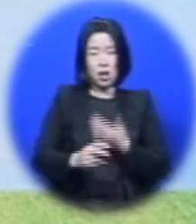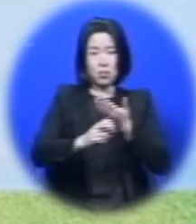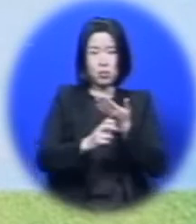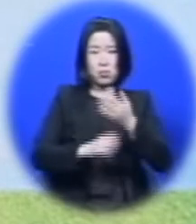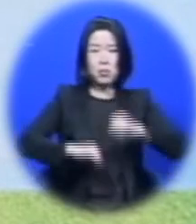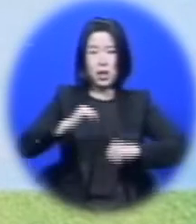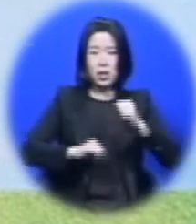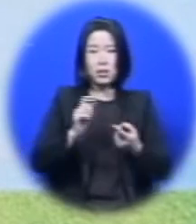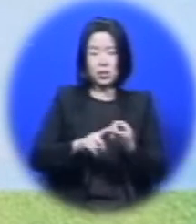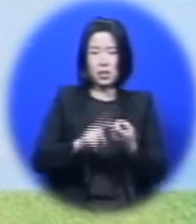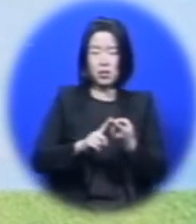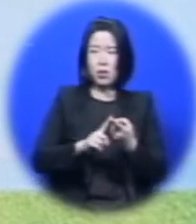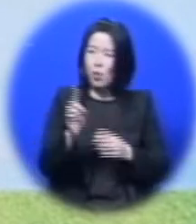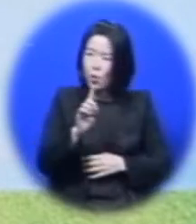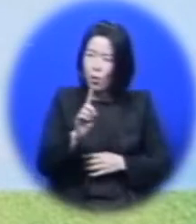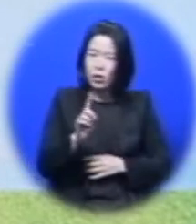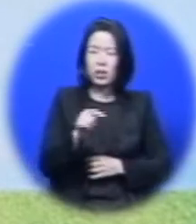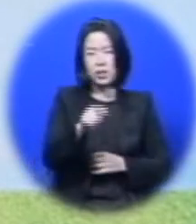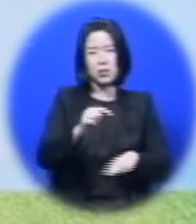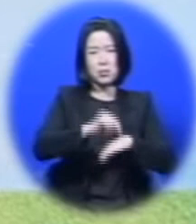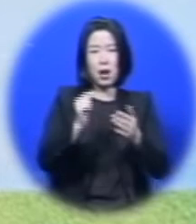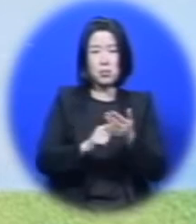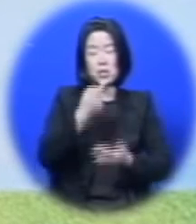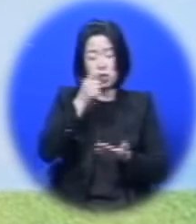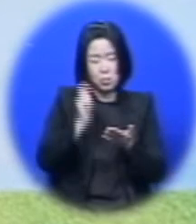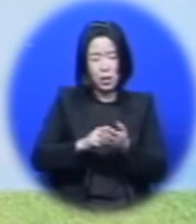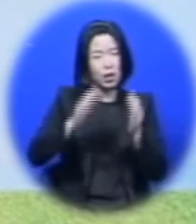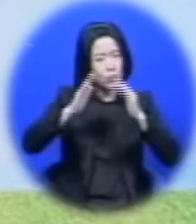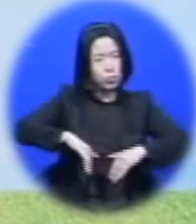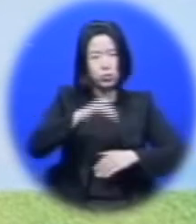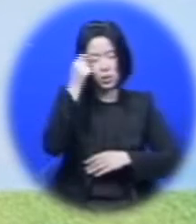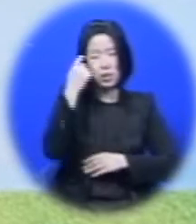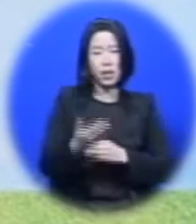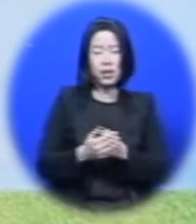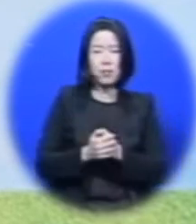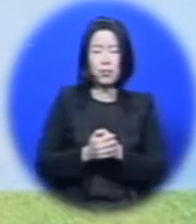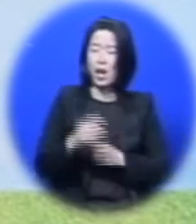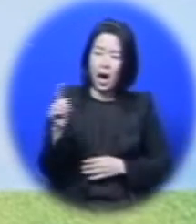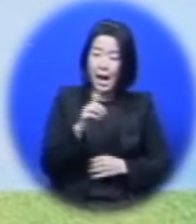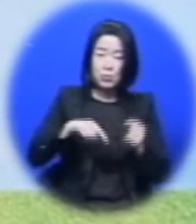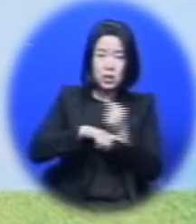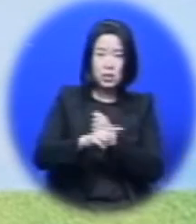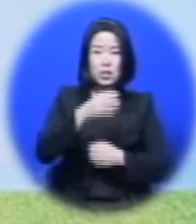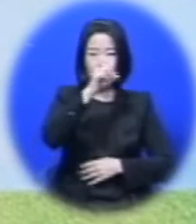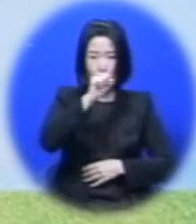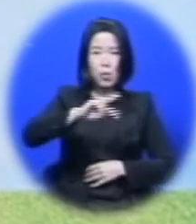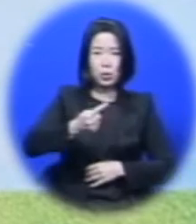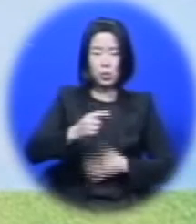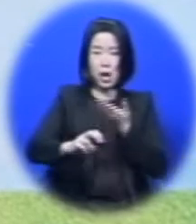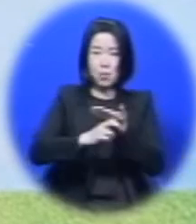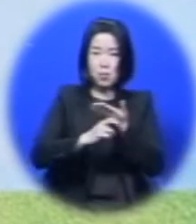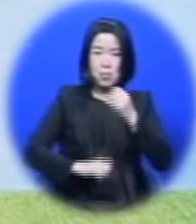불법을 행하는 것에 대해서 어찌 그렇게 마음이 쉽게 무너질까? 아무리 뜻이 좋아도